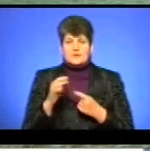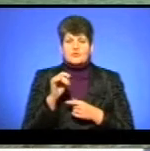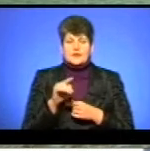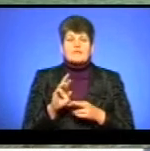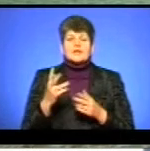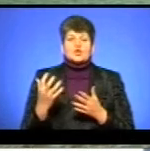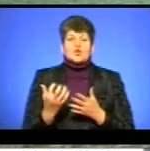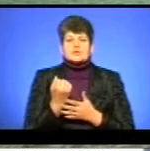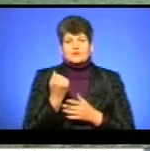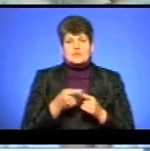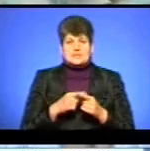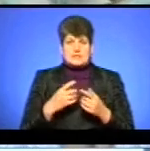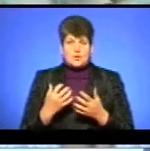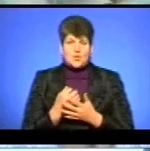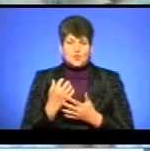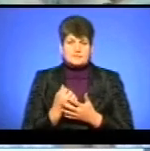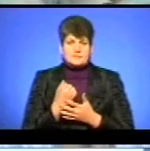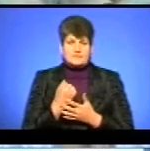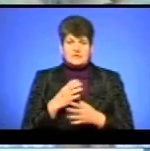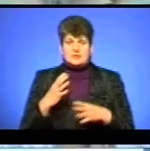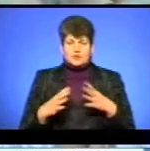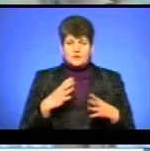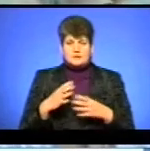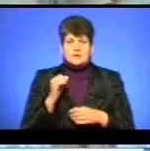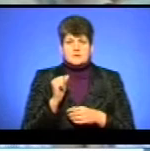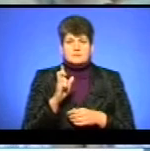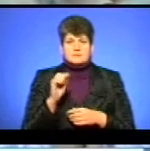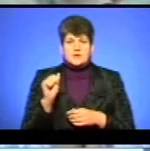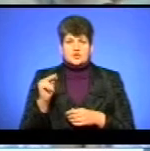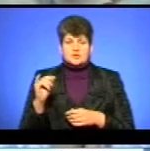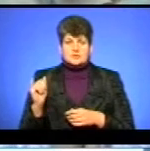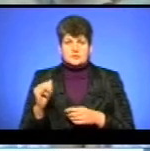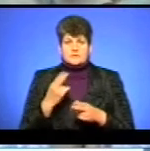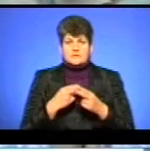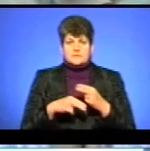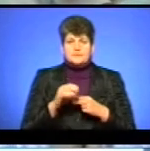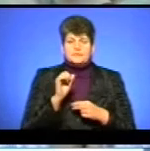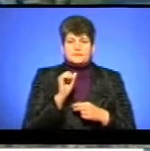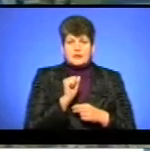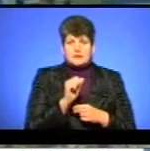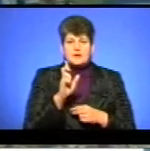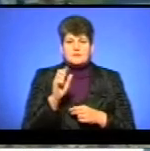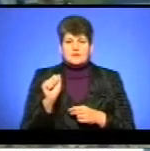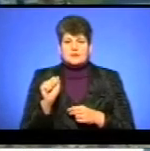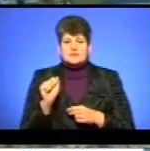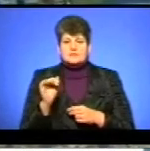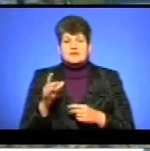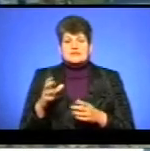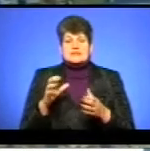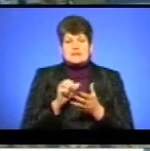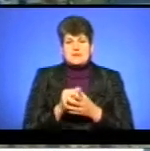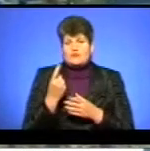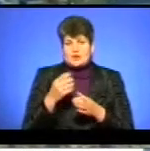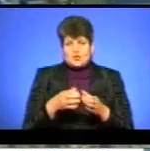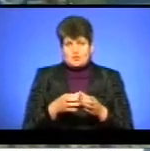таких успіхів. Тренувалась із Анастасією Бачинською гімнастка Аліна Пецишин. Ми займалися в одній групі.